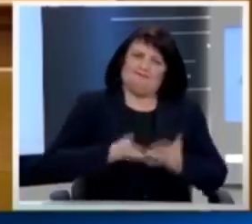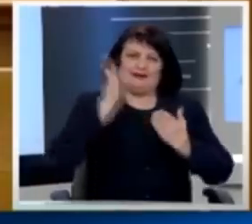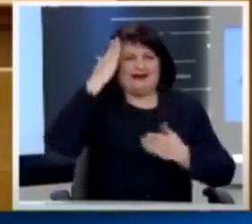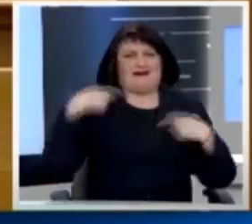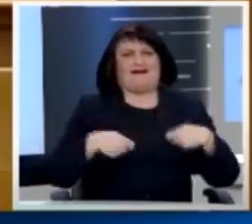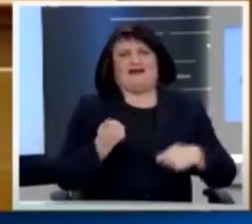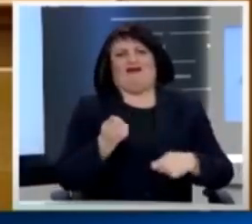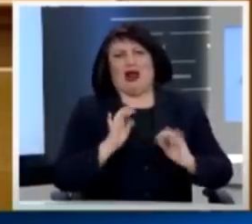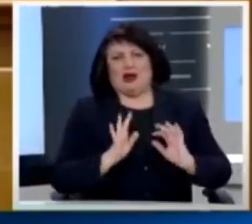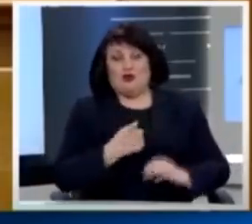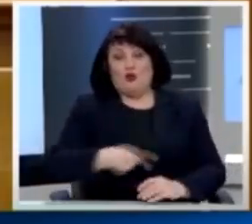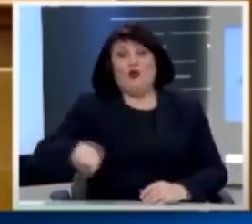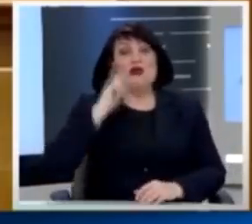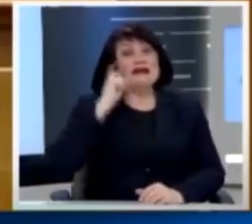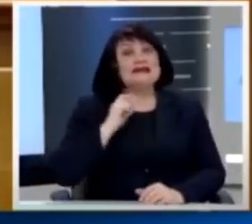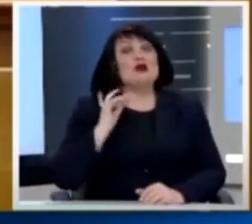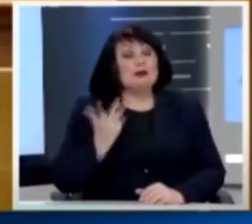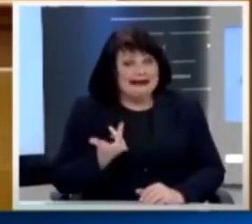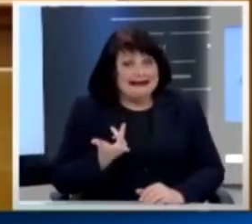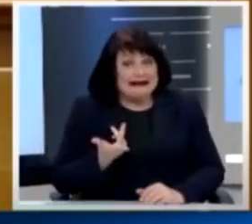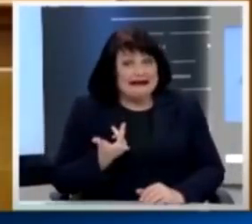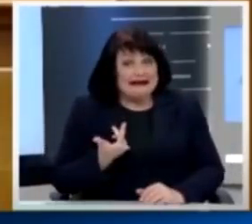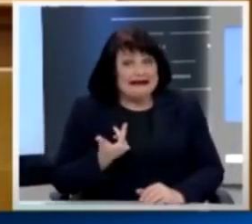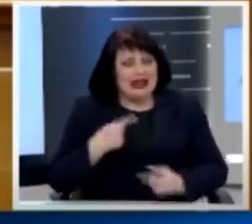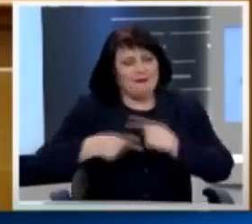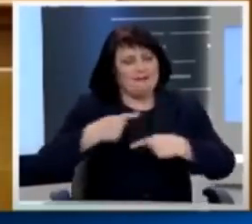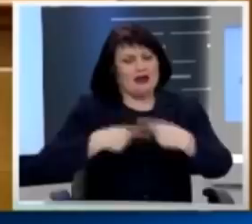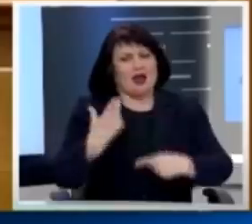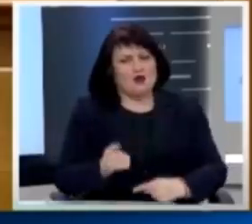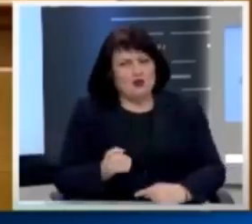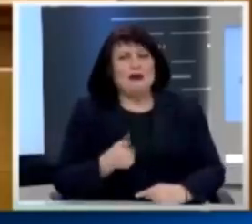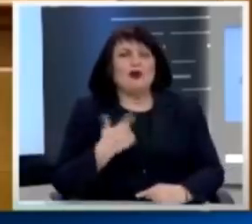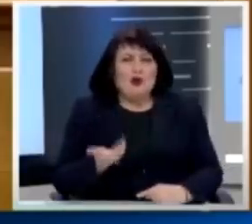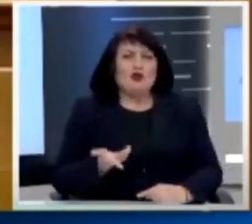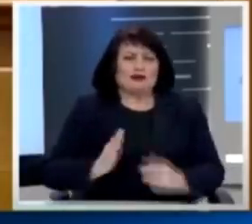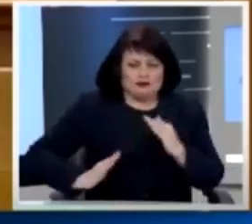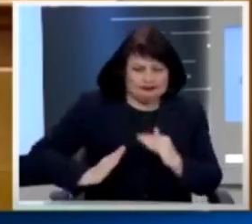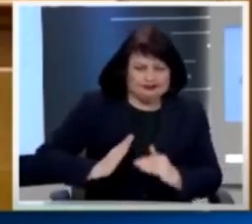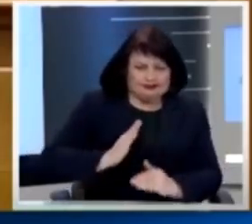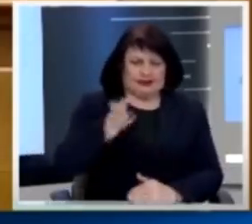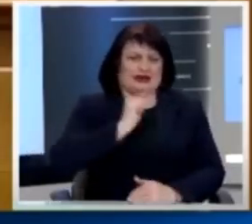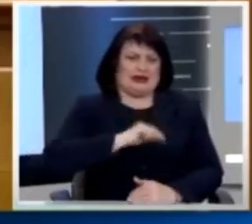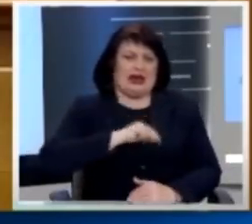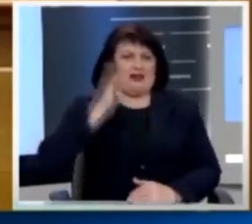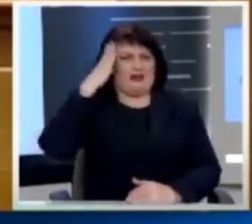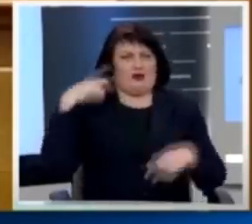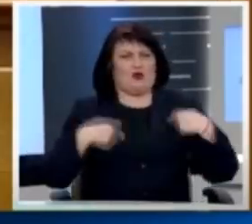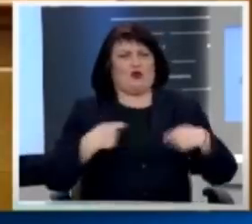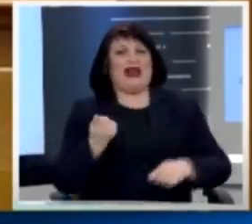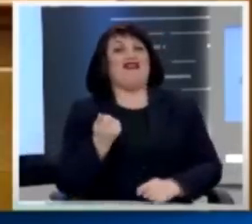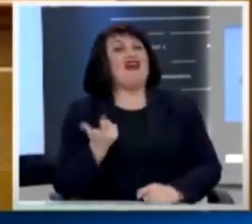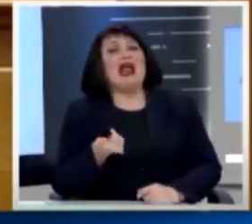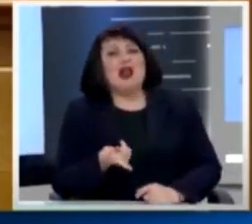κεφαλαίου. Όλοι ξέρουμε πλέον, από την ίδια μας την πείρα, ότι η ανάκαμψη των κερδών του μεγάλου